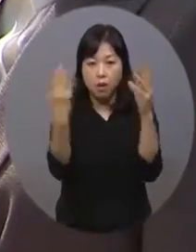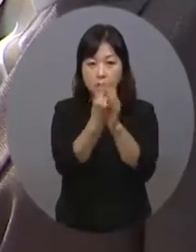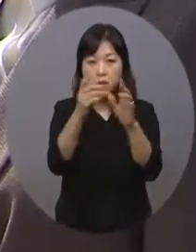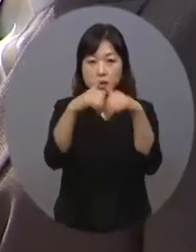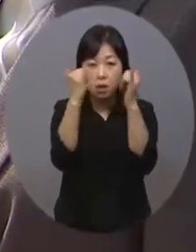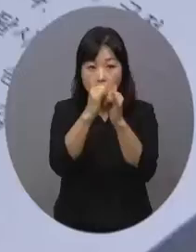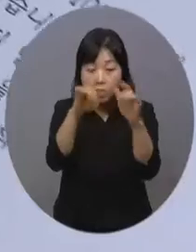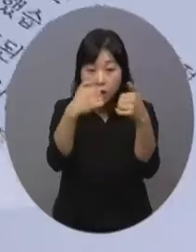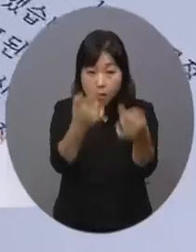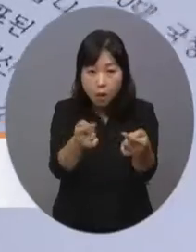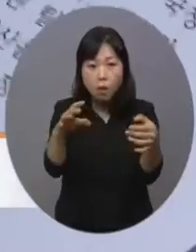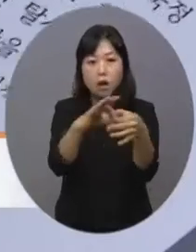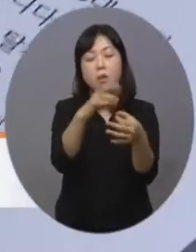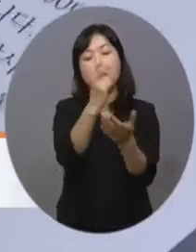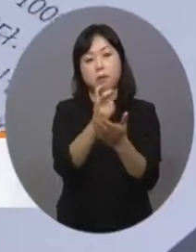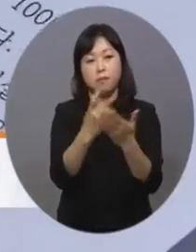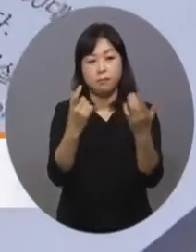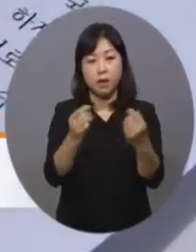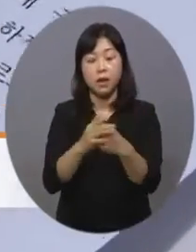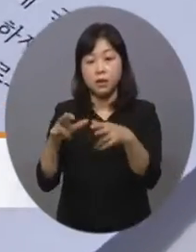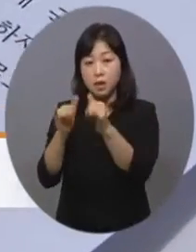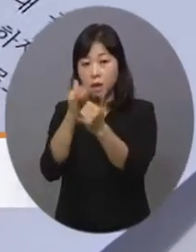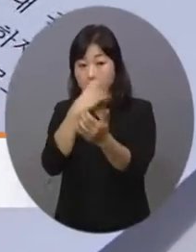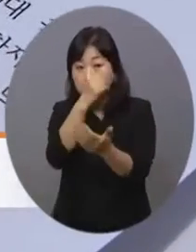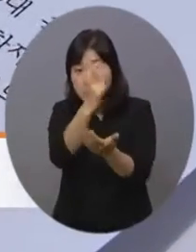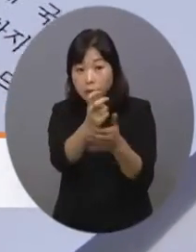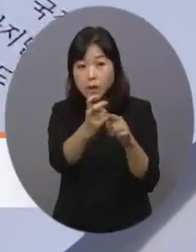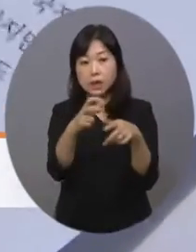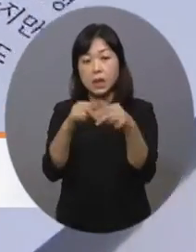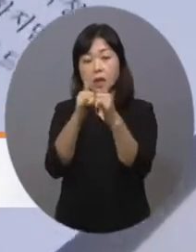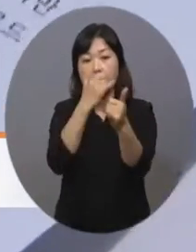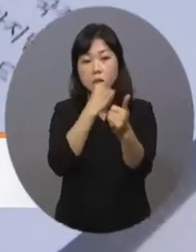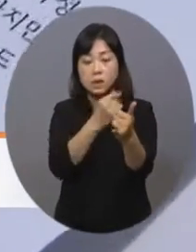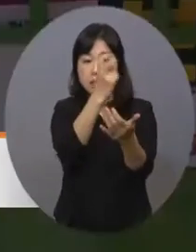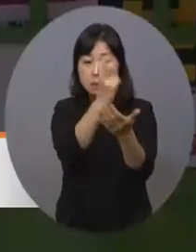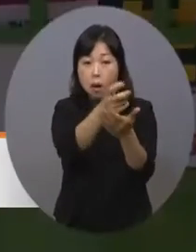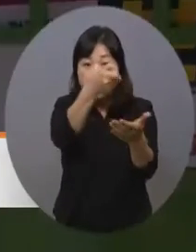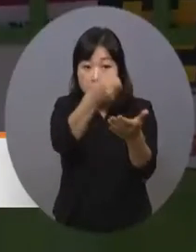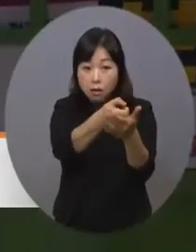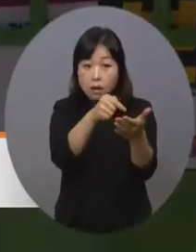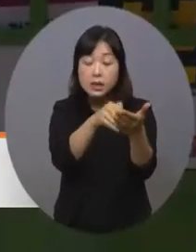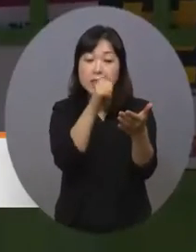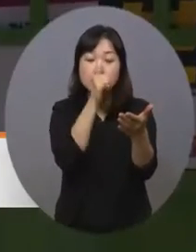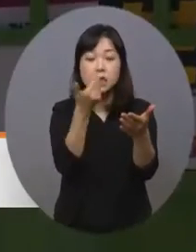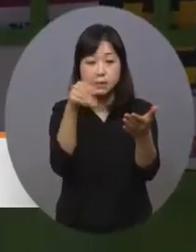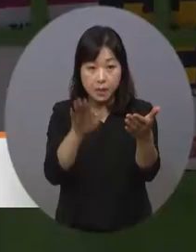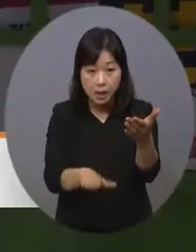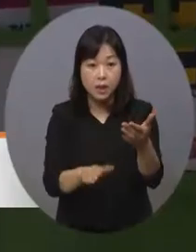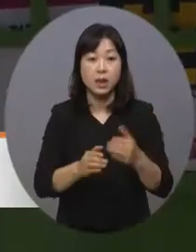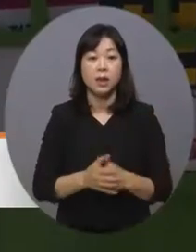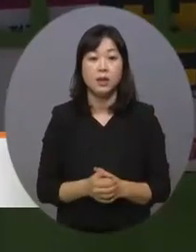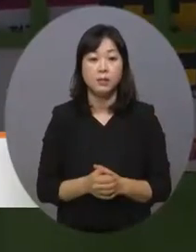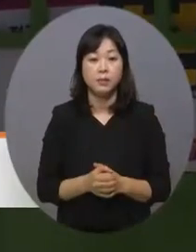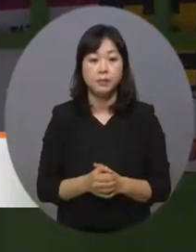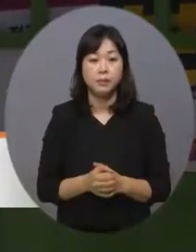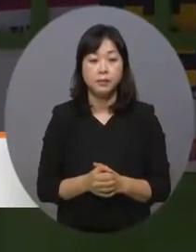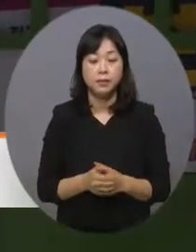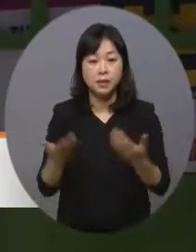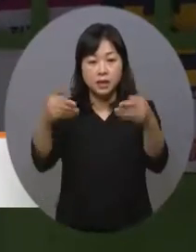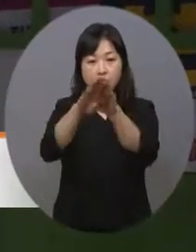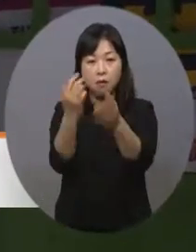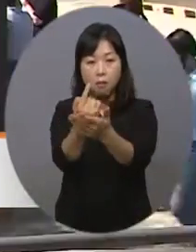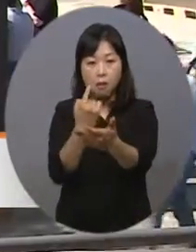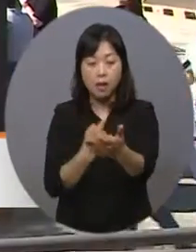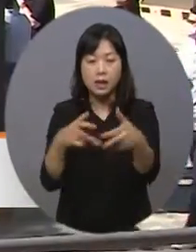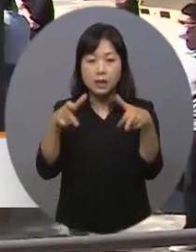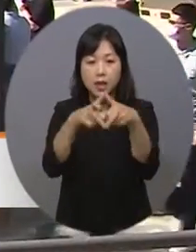법안입니다. 그동안 장애인복지법이 장애인 복지를 규정하는 기본법으로 자리매김했으나 탈시설과 장애 등급제